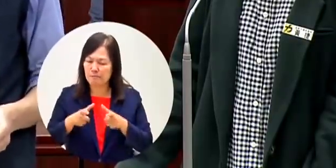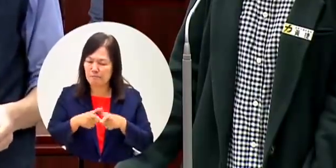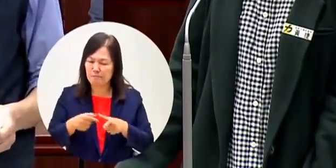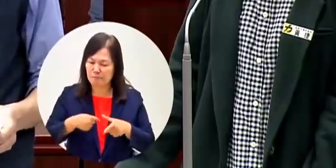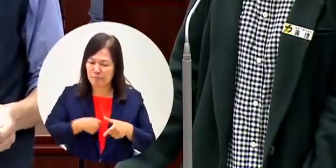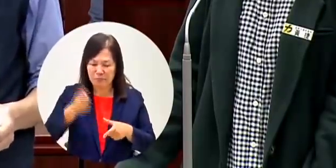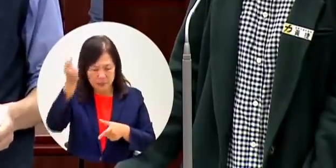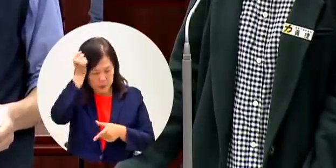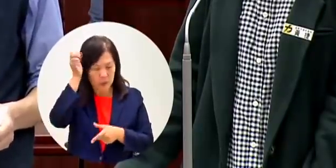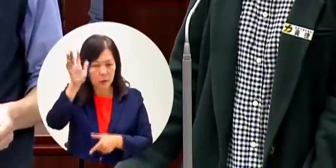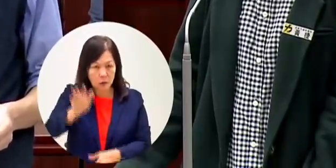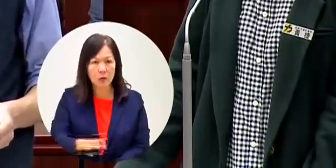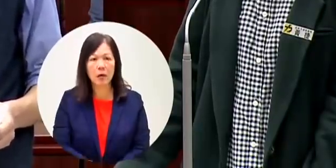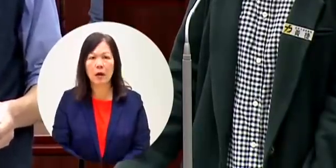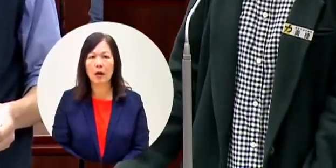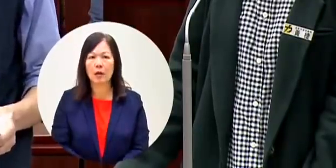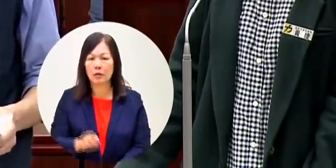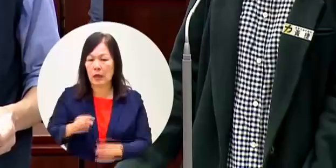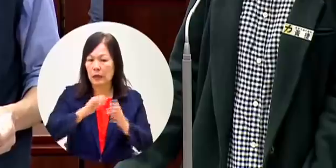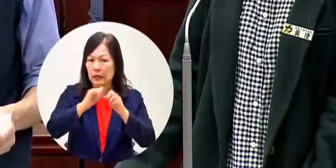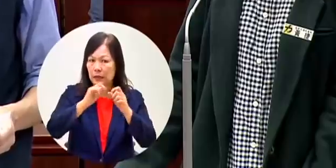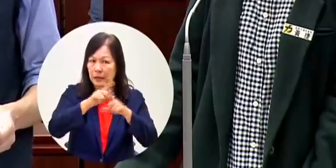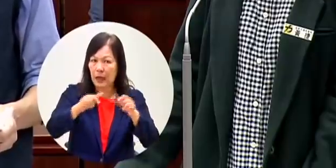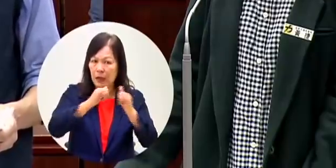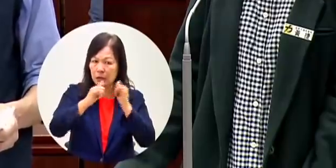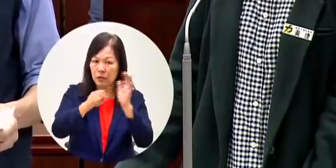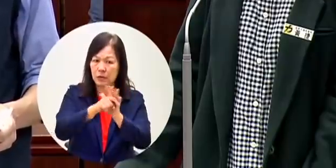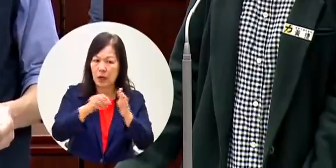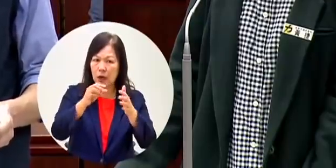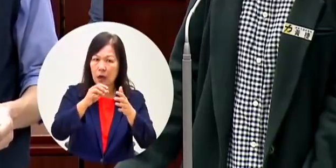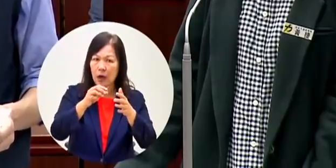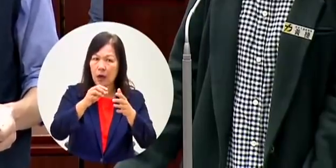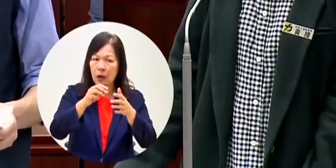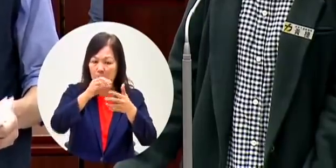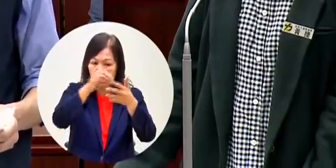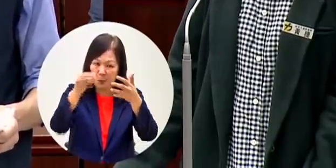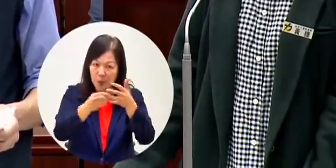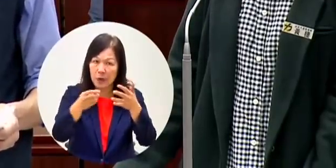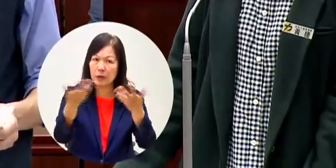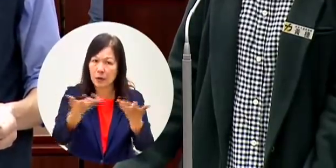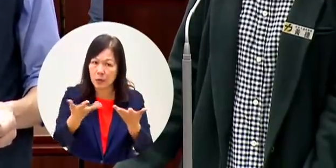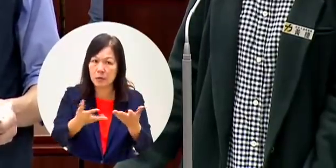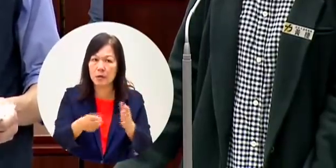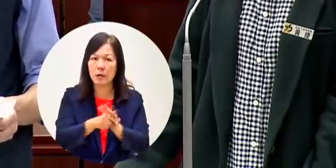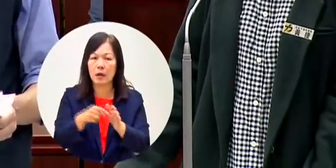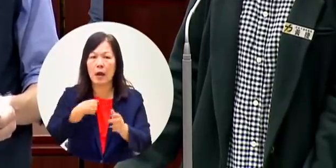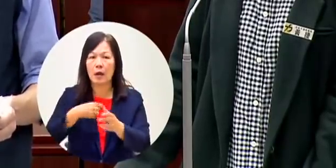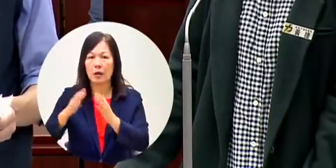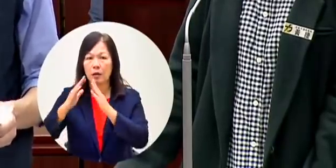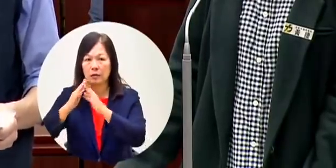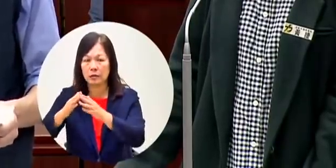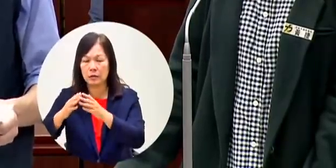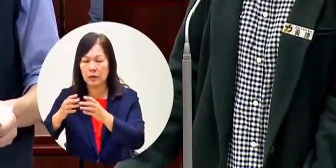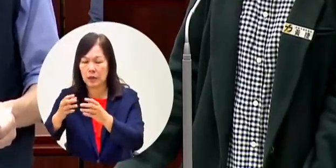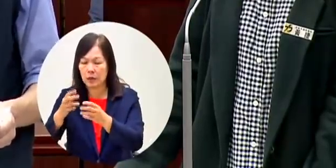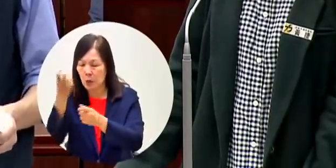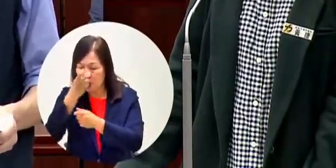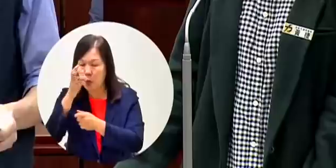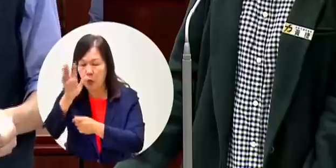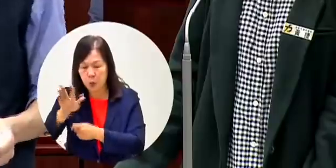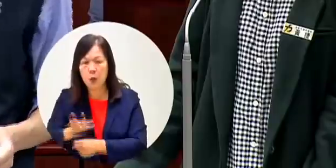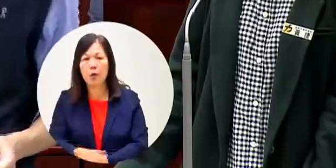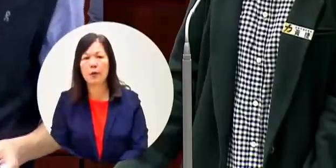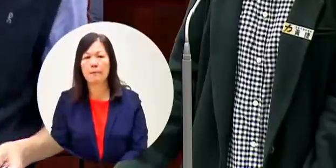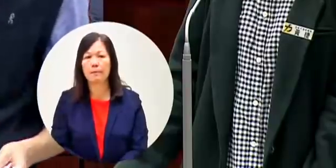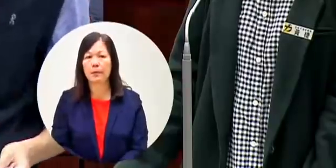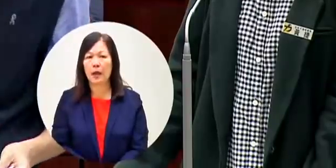工业区降编的问题，我们现在市府都委会正在审查之中，我们会尽快审查完毕送内